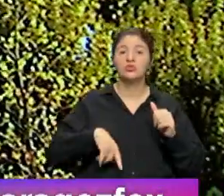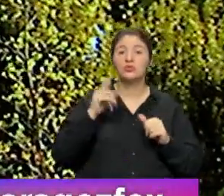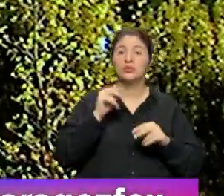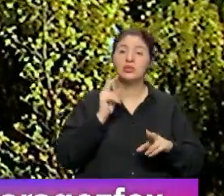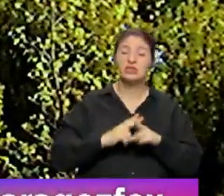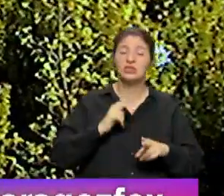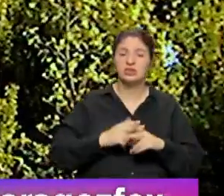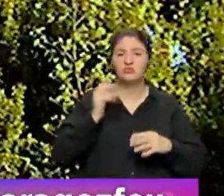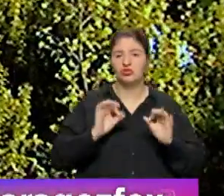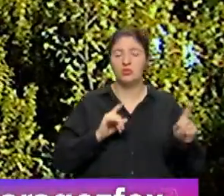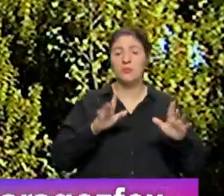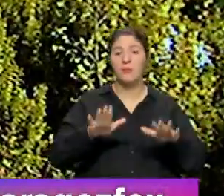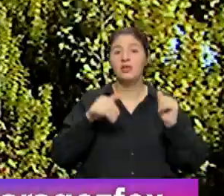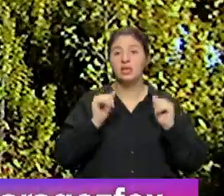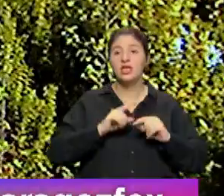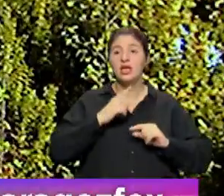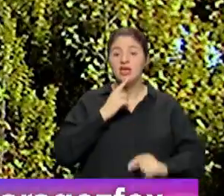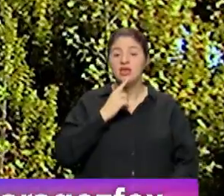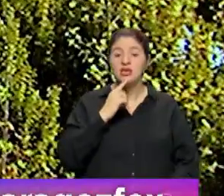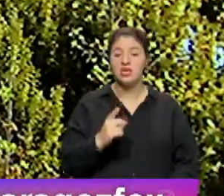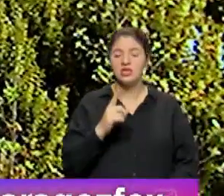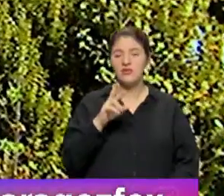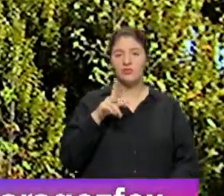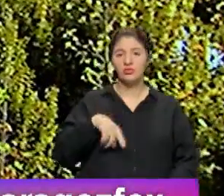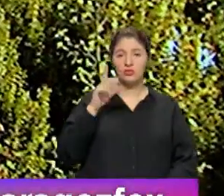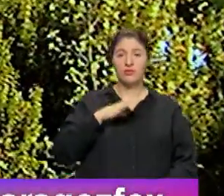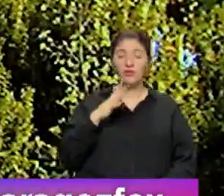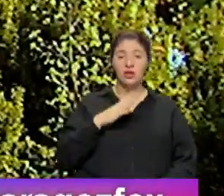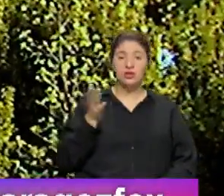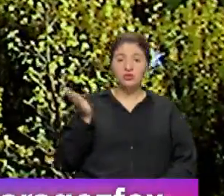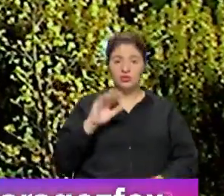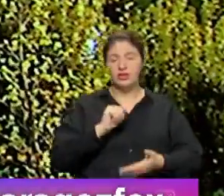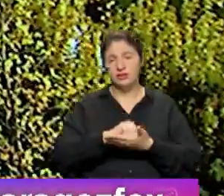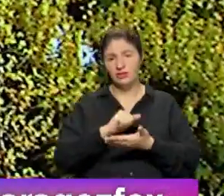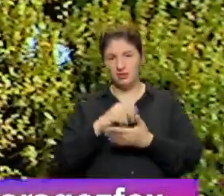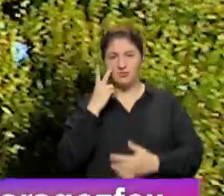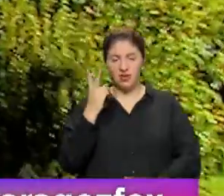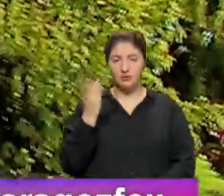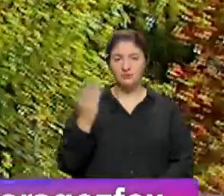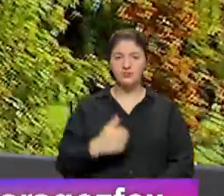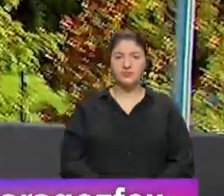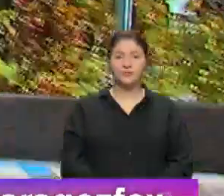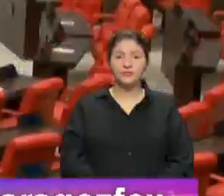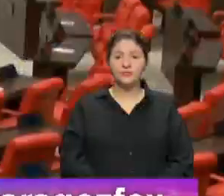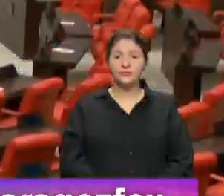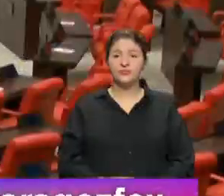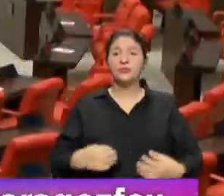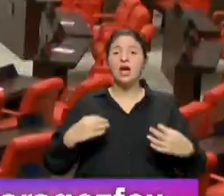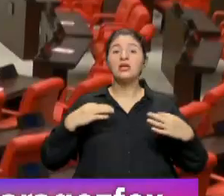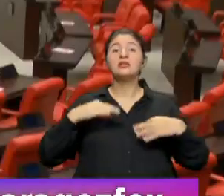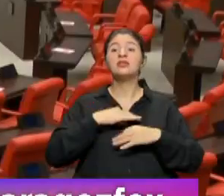hızlı bir şekilde başlayalım meclisin itiraf gibi bir gündemi var sonr da gazetelere geçelim Sayın